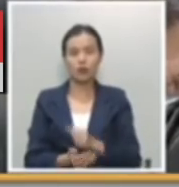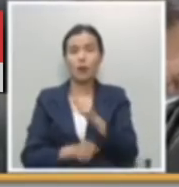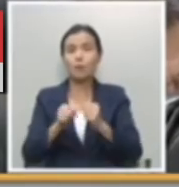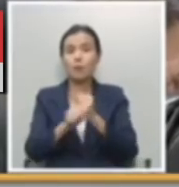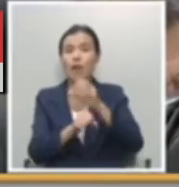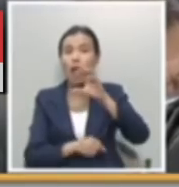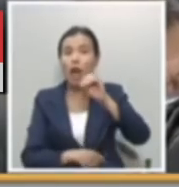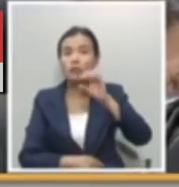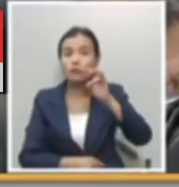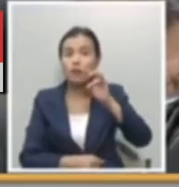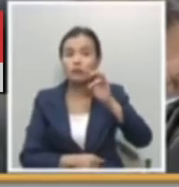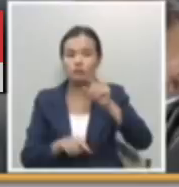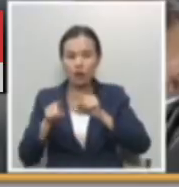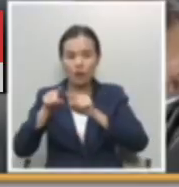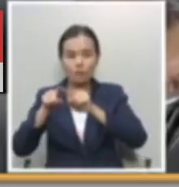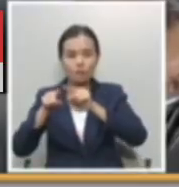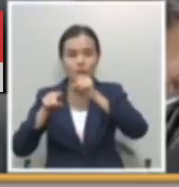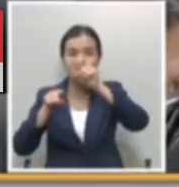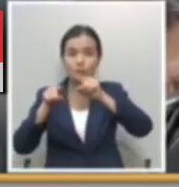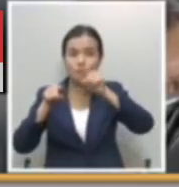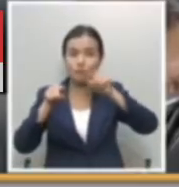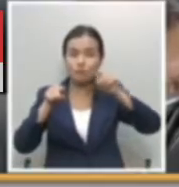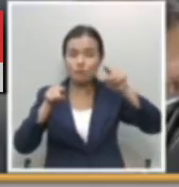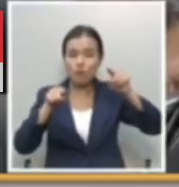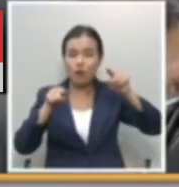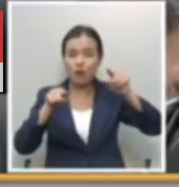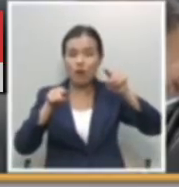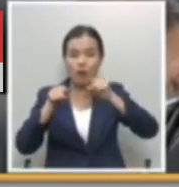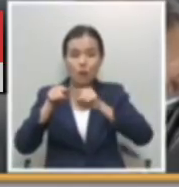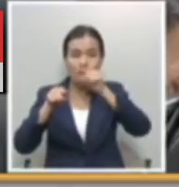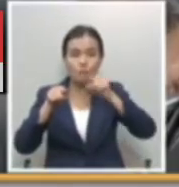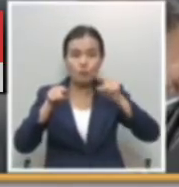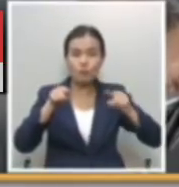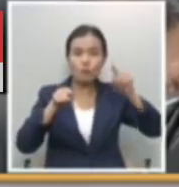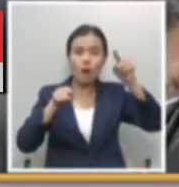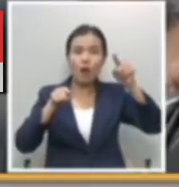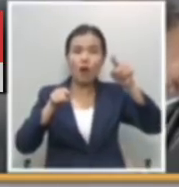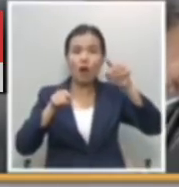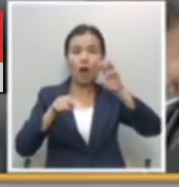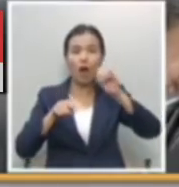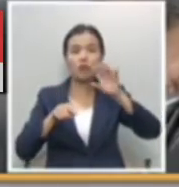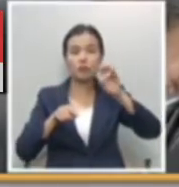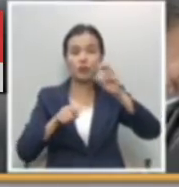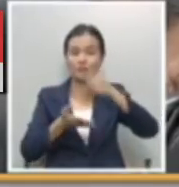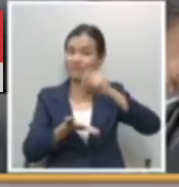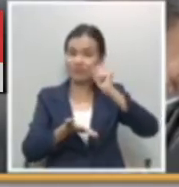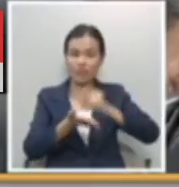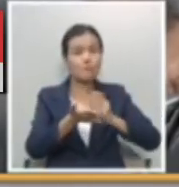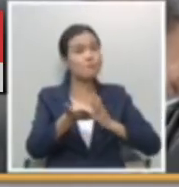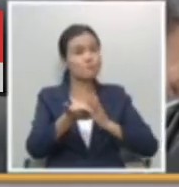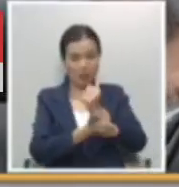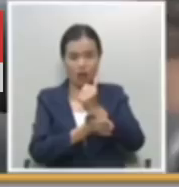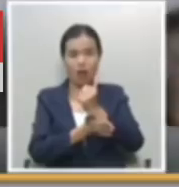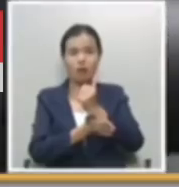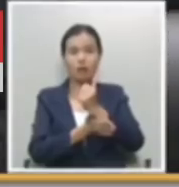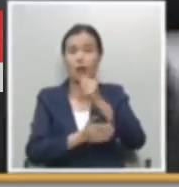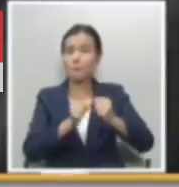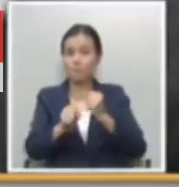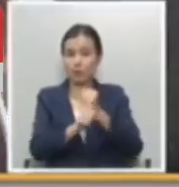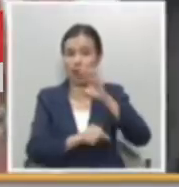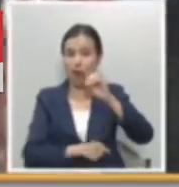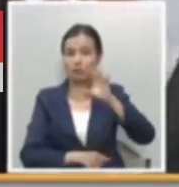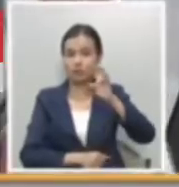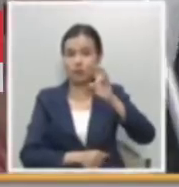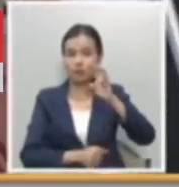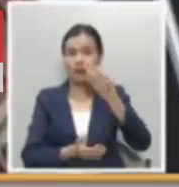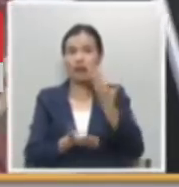ท่านดูกราฟนะครับกราฟที่ขึ้นนะนี่นะทะลุไปเลยนะครับปี57พลเอกประยุทธ์เซ็นให้เห็นไหมครับนะปี57ให้ปรับ